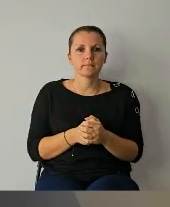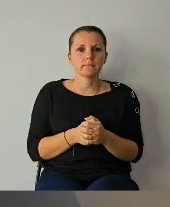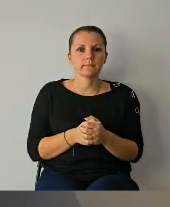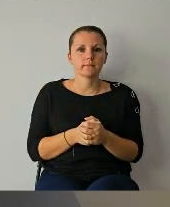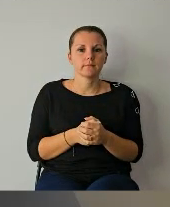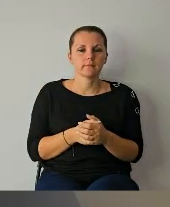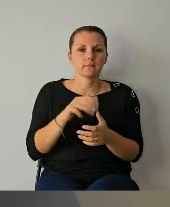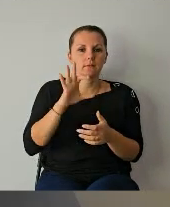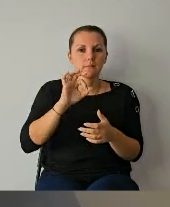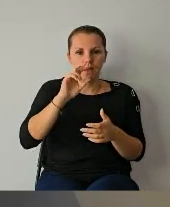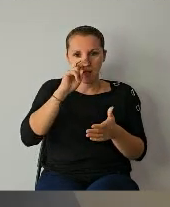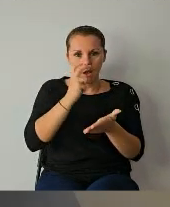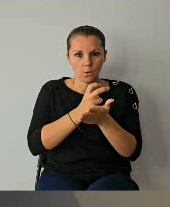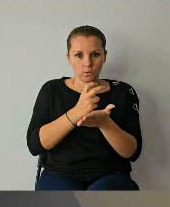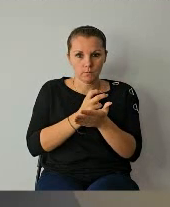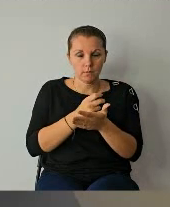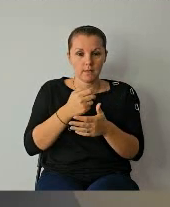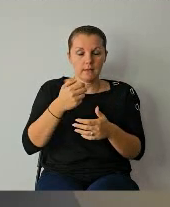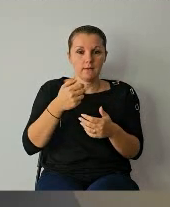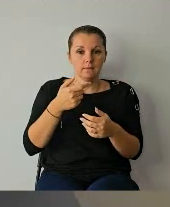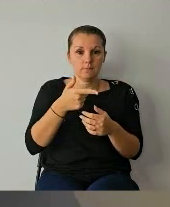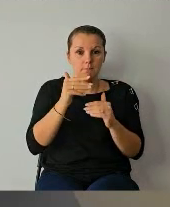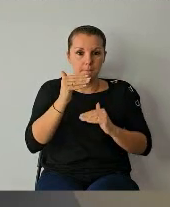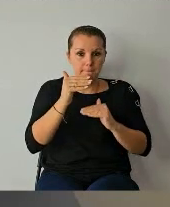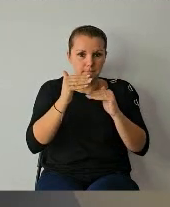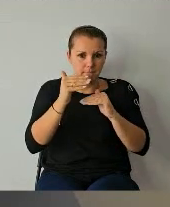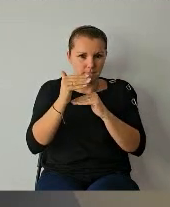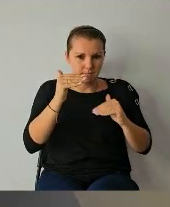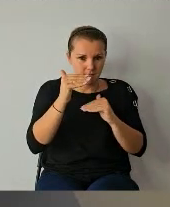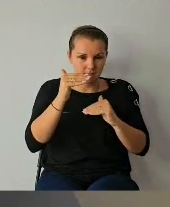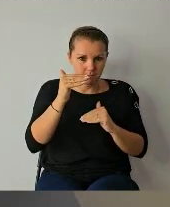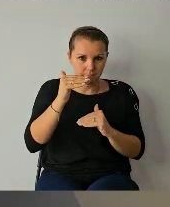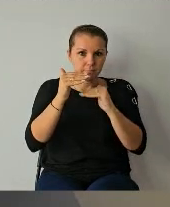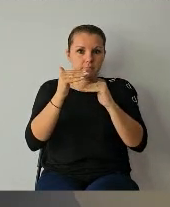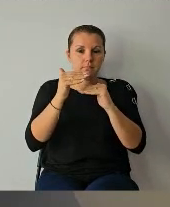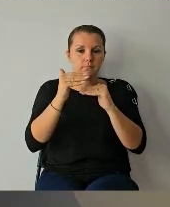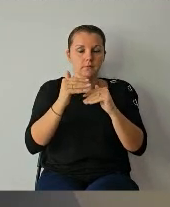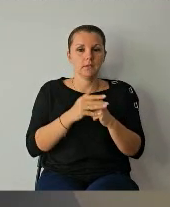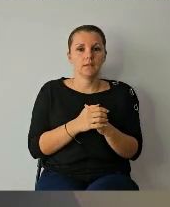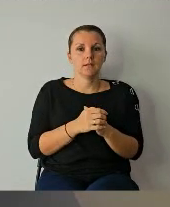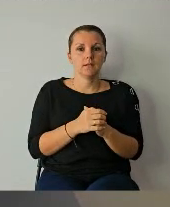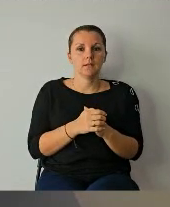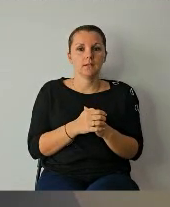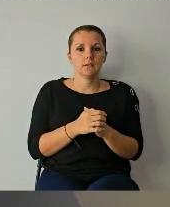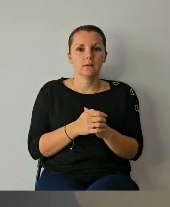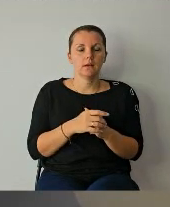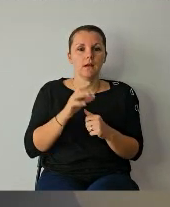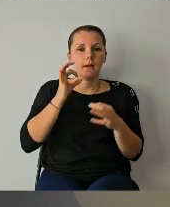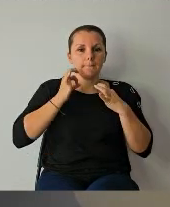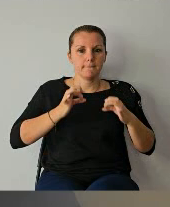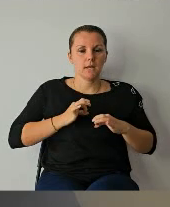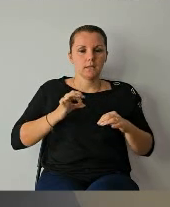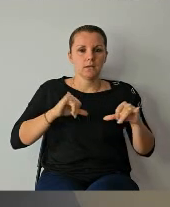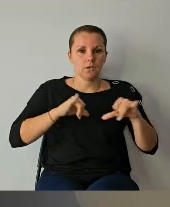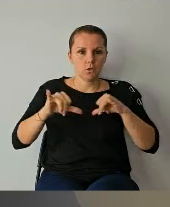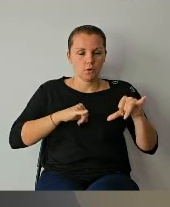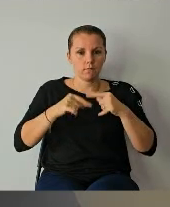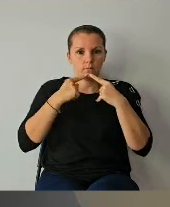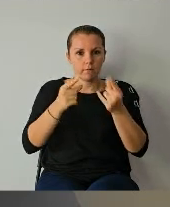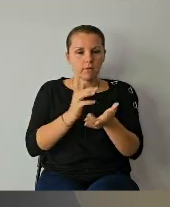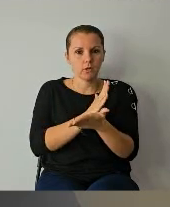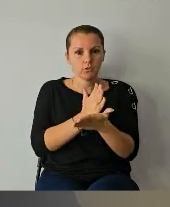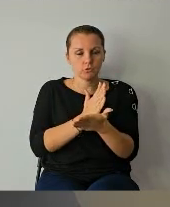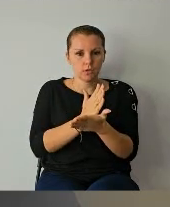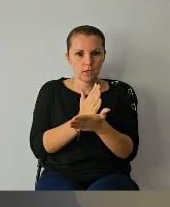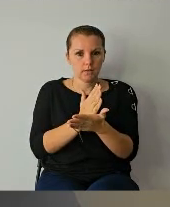ponieważ automatycznie podnosząc tą minimalną, podnosimy, choć pani tutaj kierownik zaznaczyła, że średnia wypłacana to jest